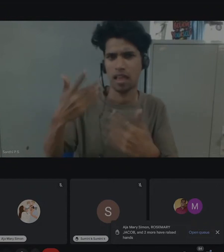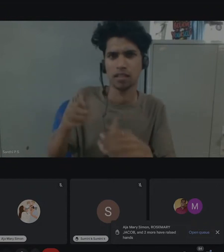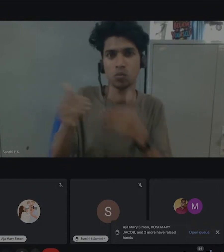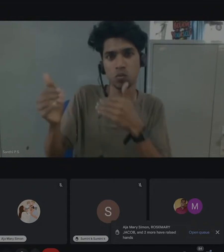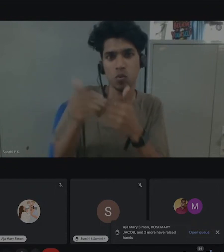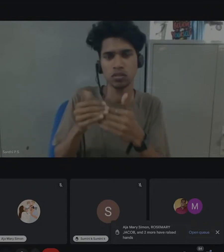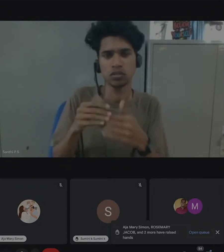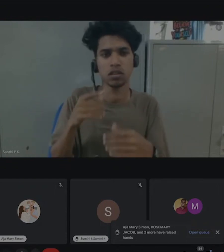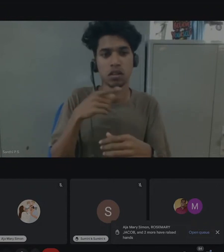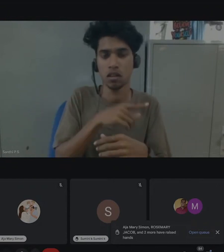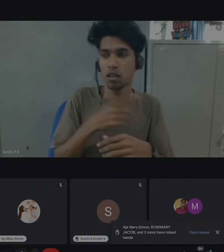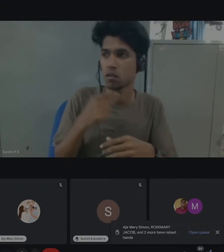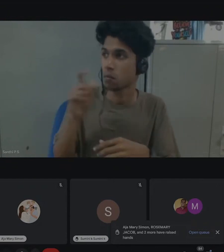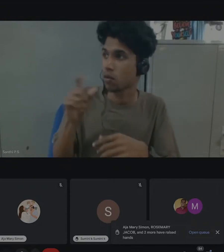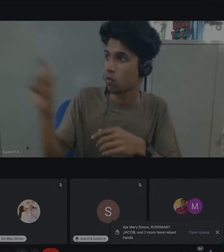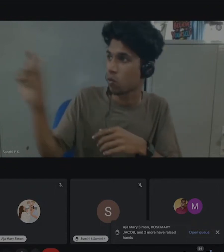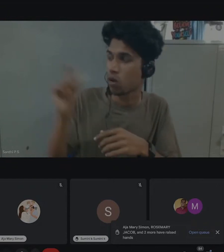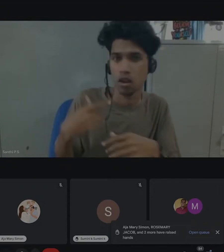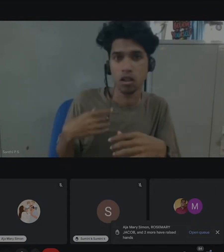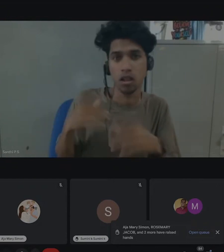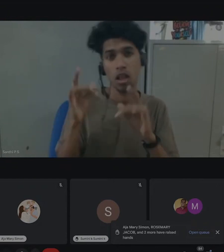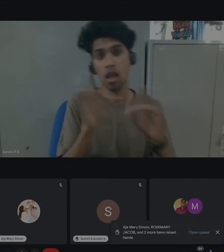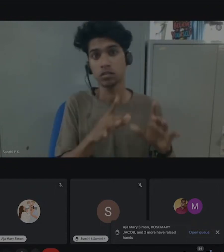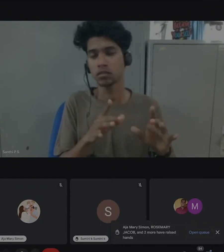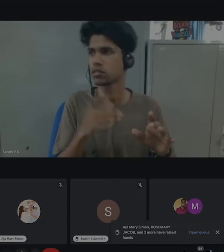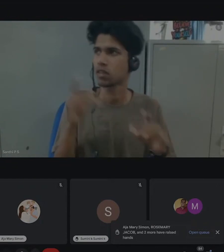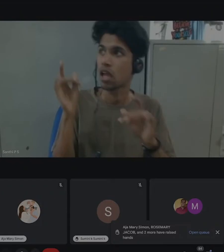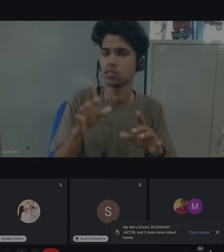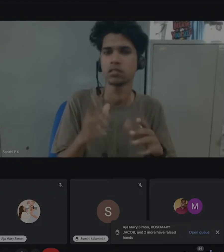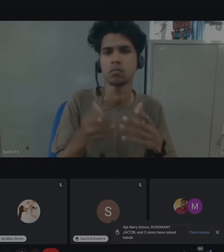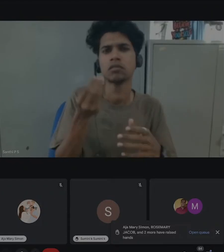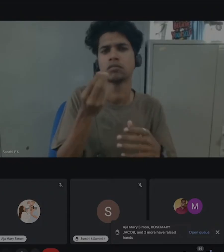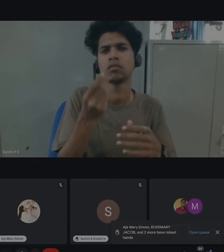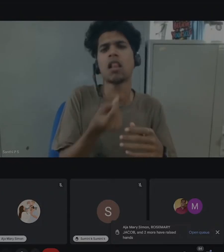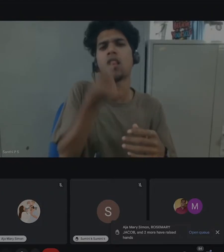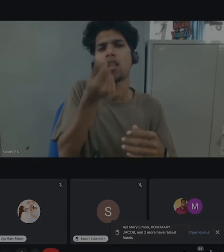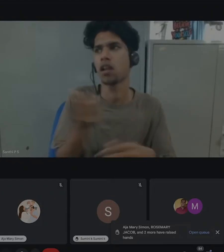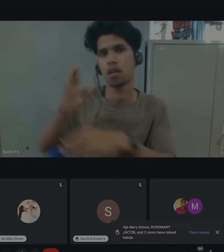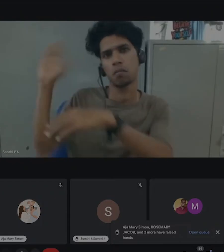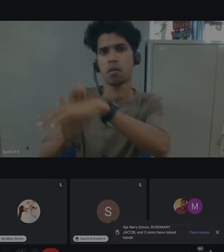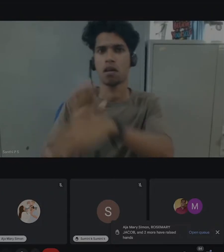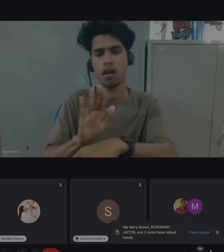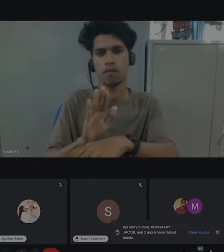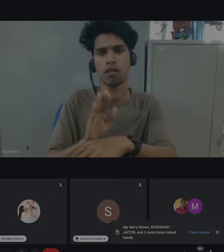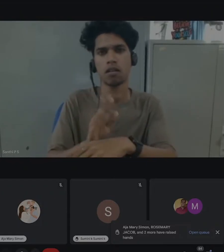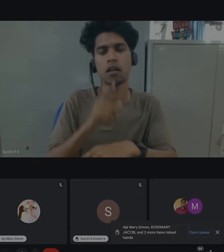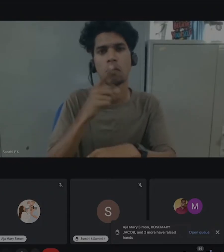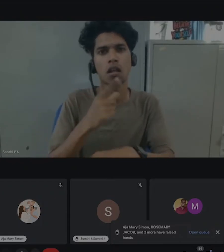അവന് ഇഷ്ടപ്പെട്ടില്ലെങ്കിലും അവൻ എന്നെ അടിക്കും. ചിലപ്പോൾ അപൂർവം ചിലപ്പോൾ അവരെ അടിക്കും. അപ്പോൾ ഈ അടിക്കുന്ന ആ ഒരു